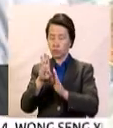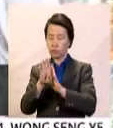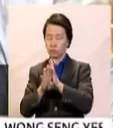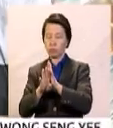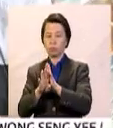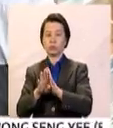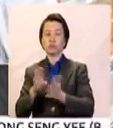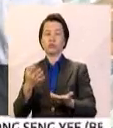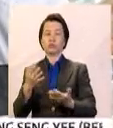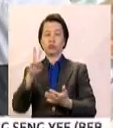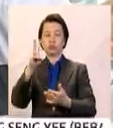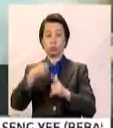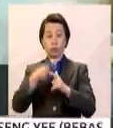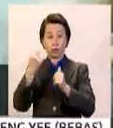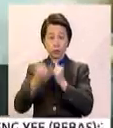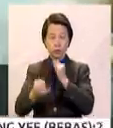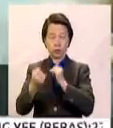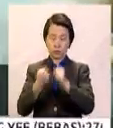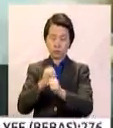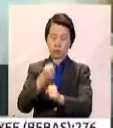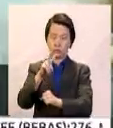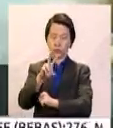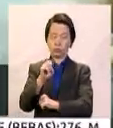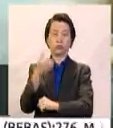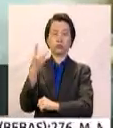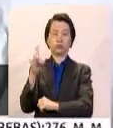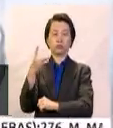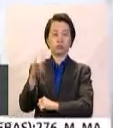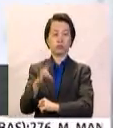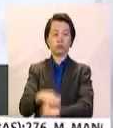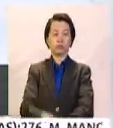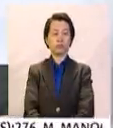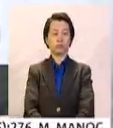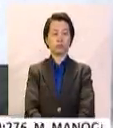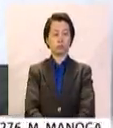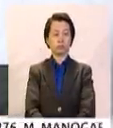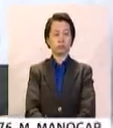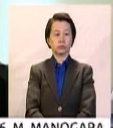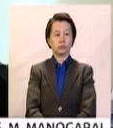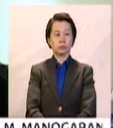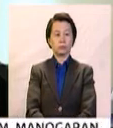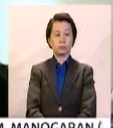RM4.0 bilion pada dua bulan terakhir tahun 2018.